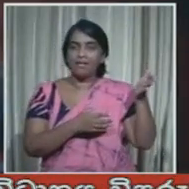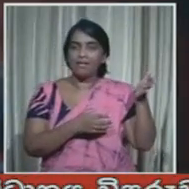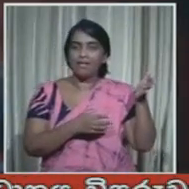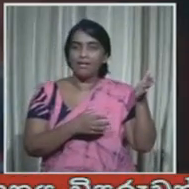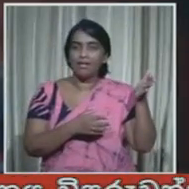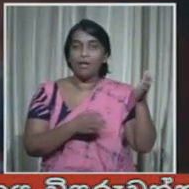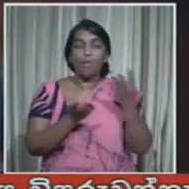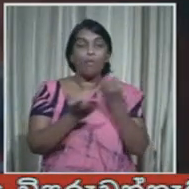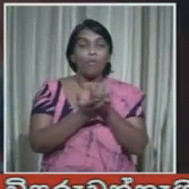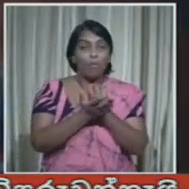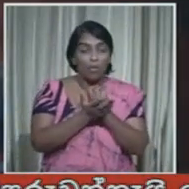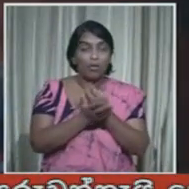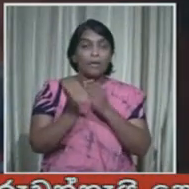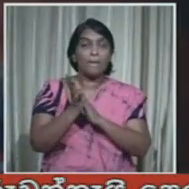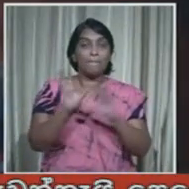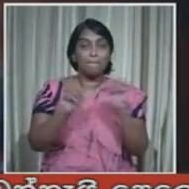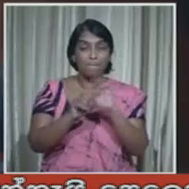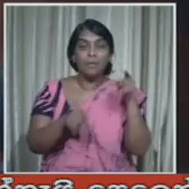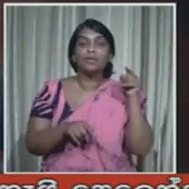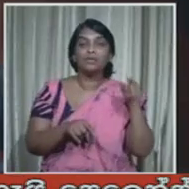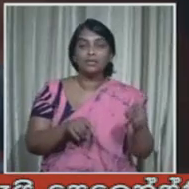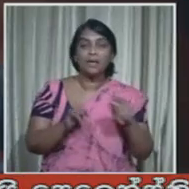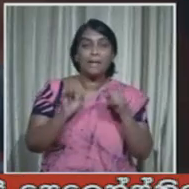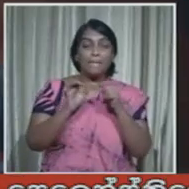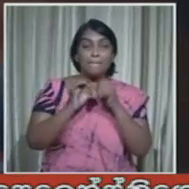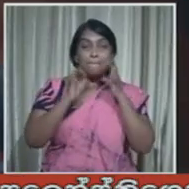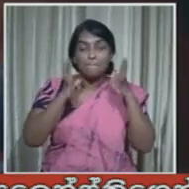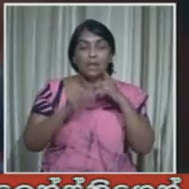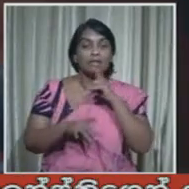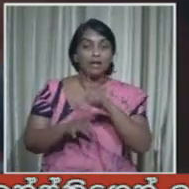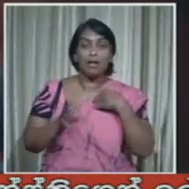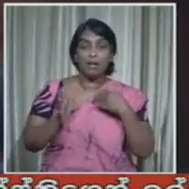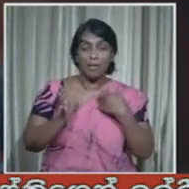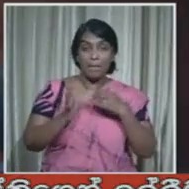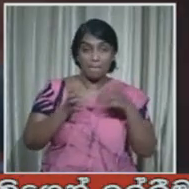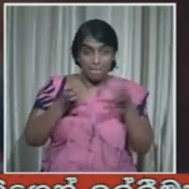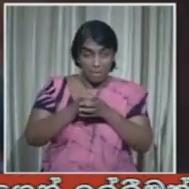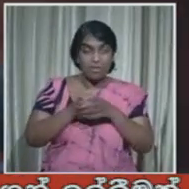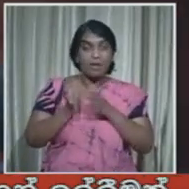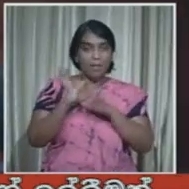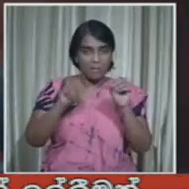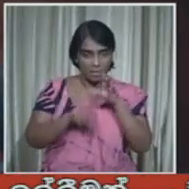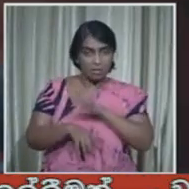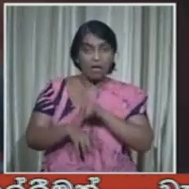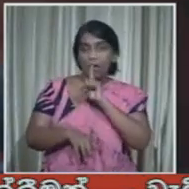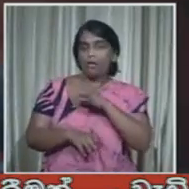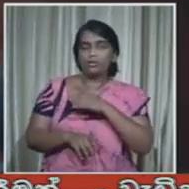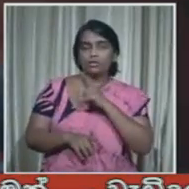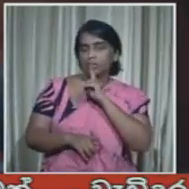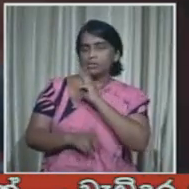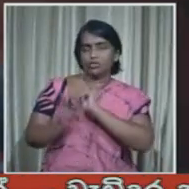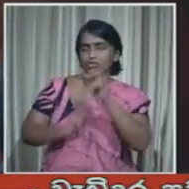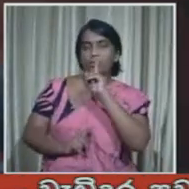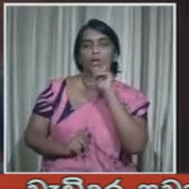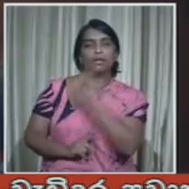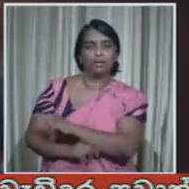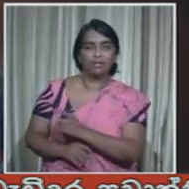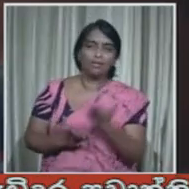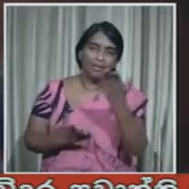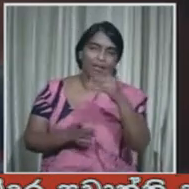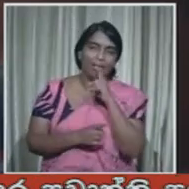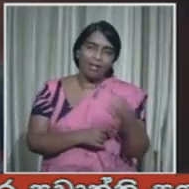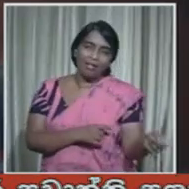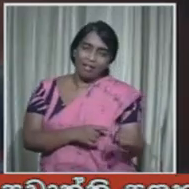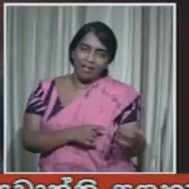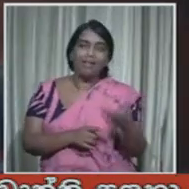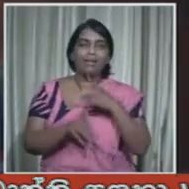පොදු ජන පක්ෂේ මාධ්‍ය ප්‍රකාශක බැසිල් කියනවා අපේ පක්ෂේ මාධ්‍ය ප්‍රකාශකෙක් ඉන්නවා කතා කරන්න පා කියලා තියෙනවා ඉතින් ඕම